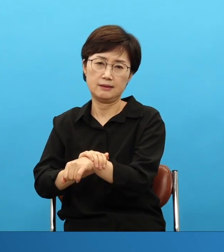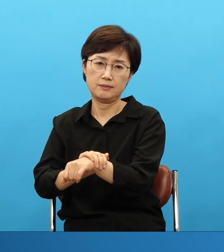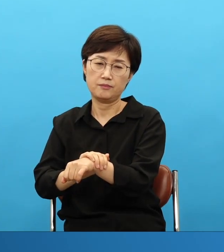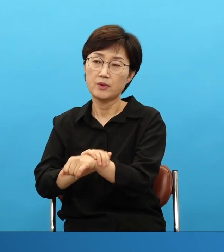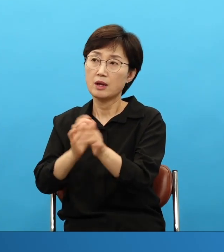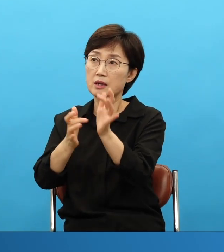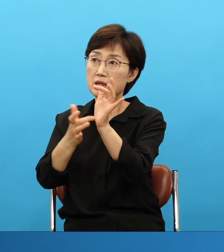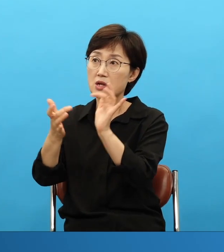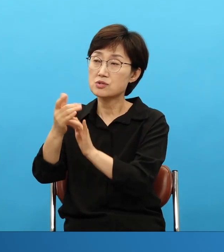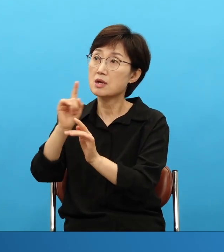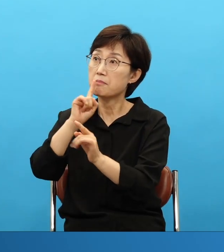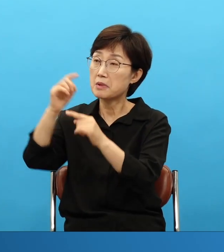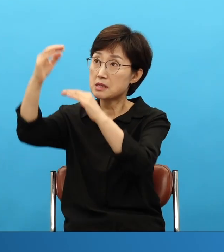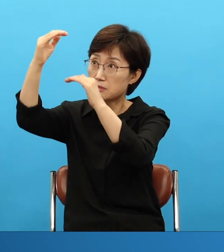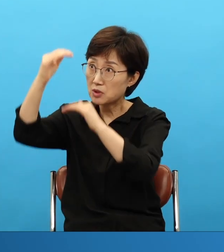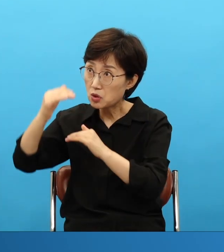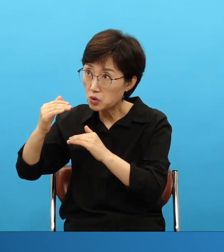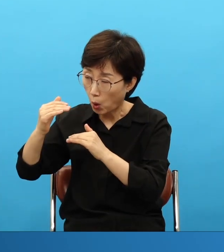천국가는